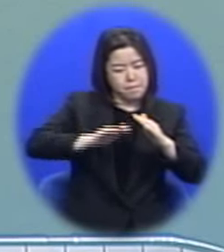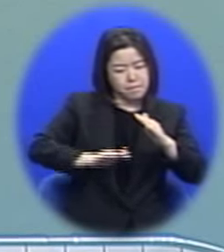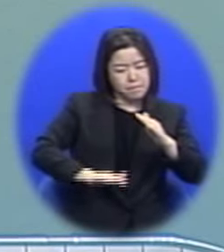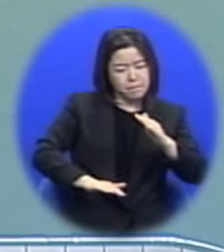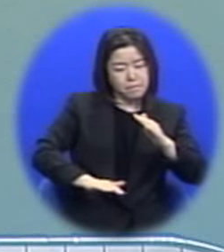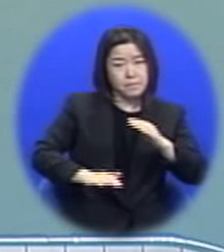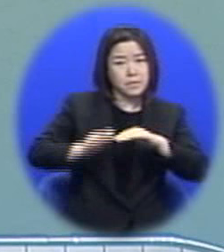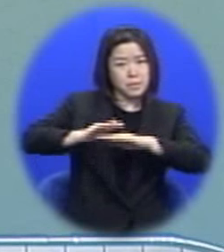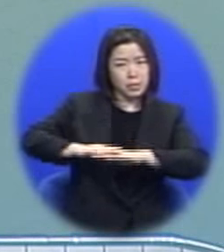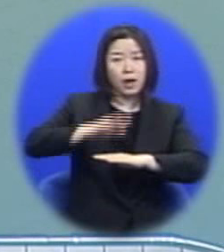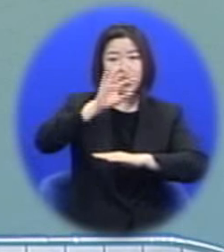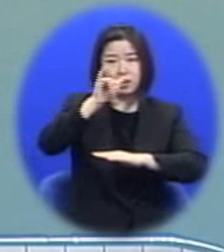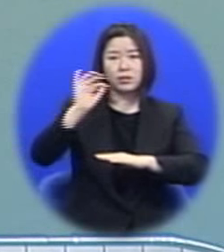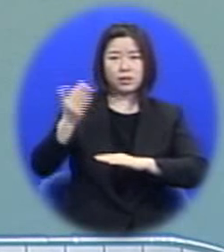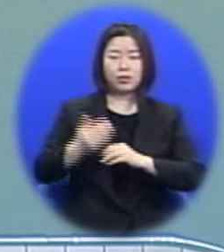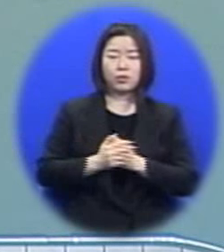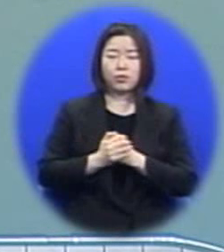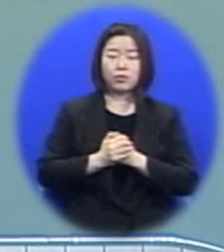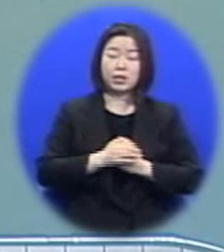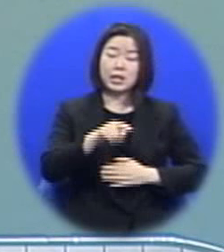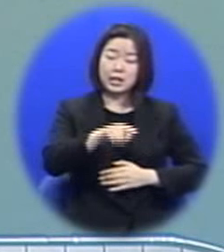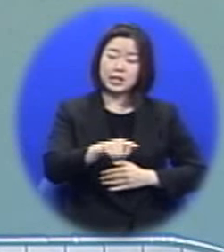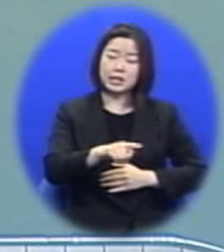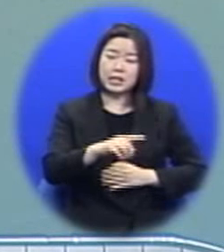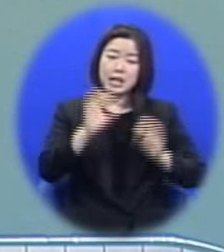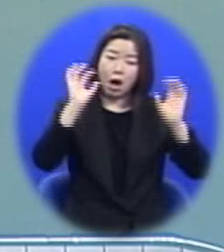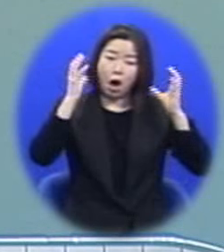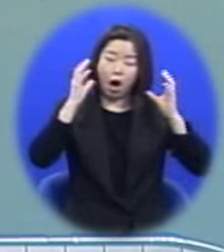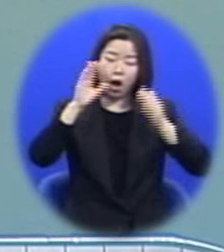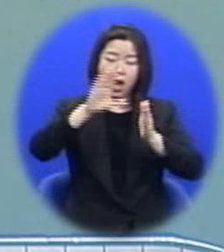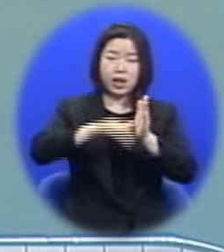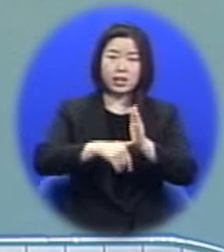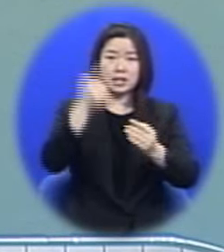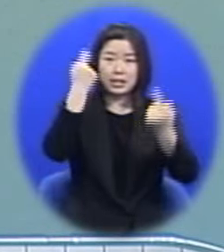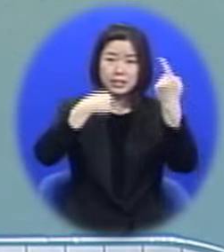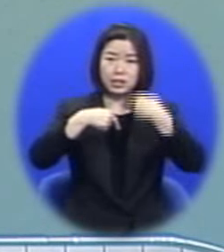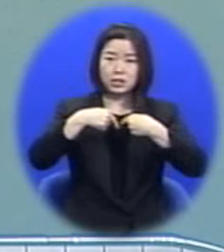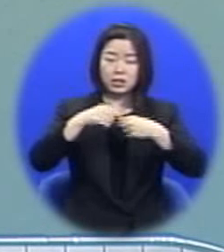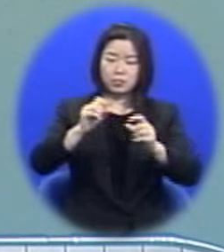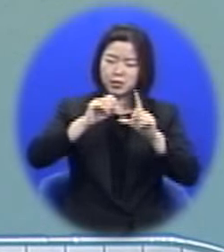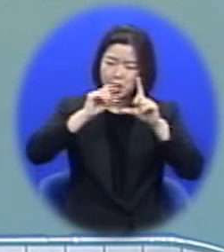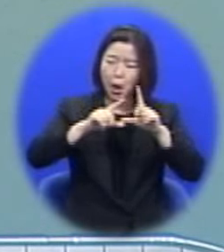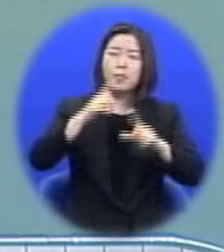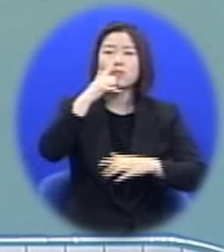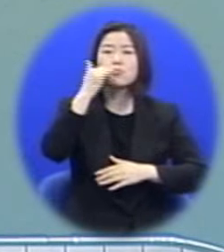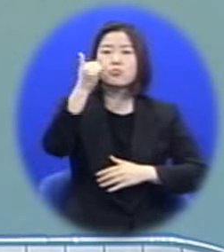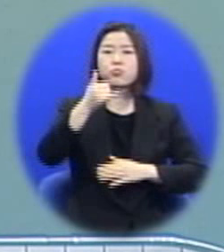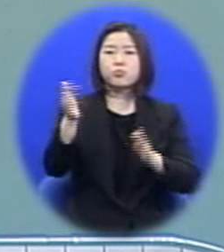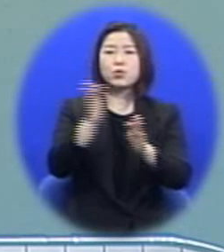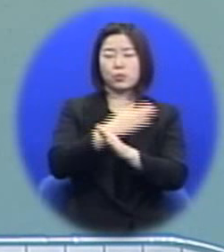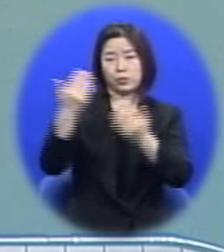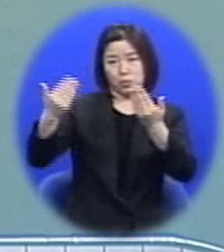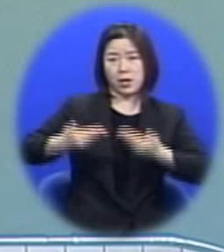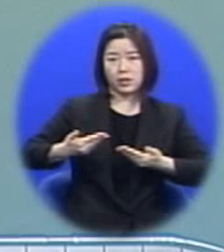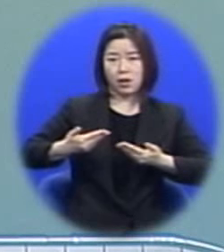거예요. 그런데 이 어릴 때 상처를 대부분 부모로부터 받습니다. 왜? 부모와 함께